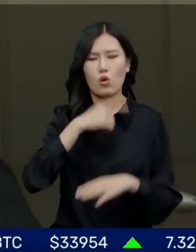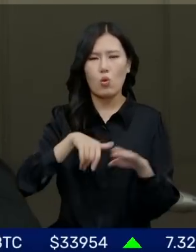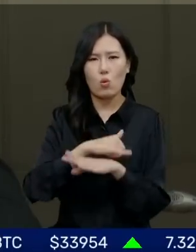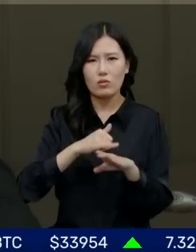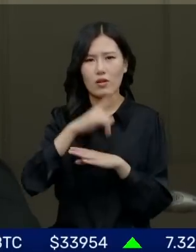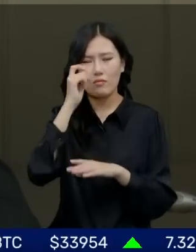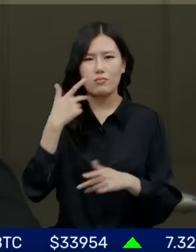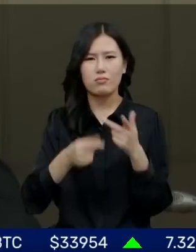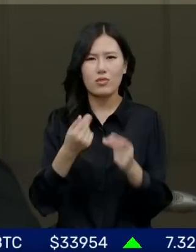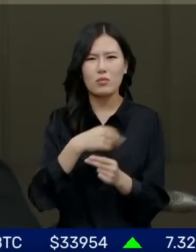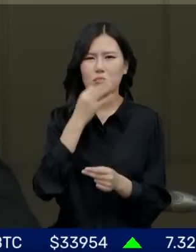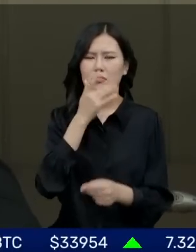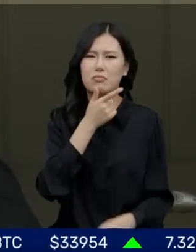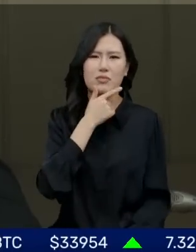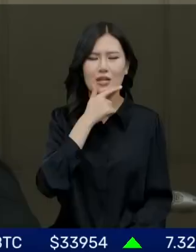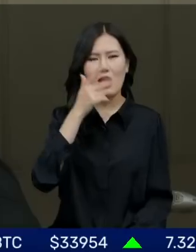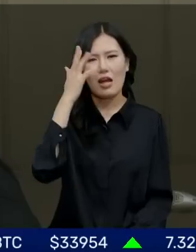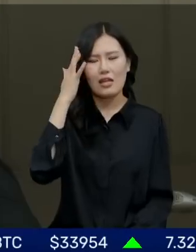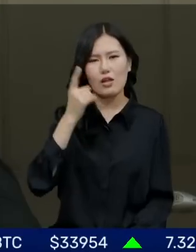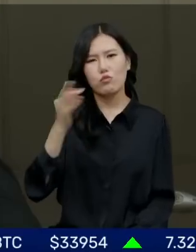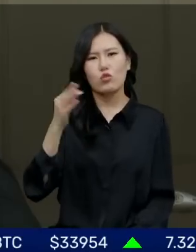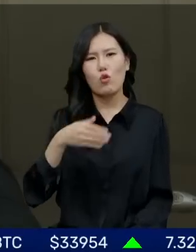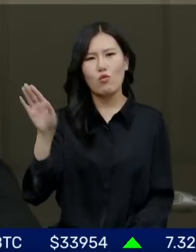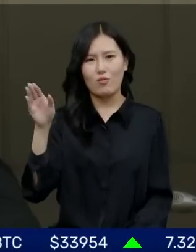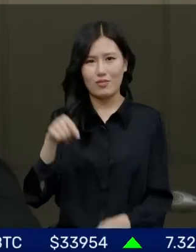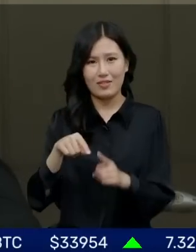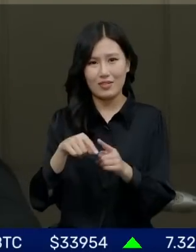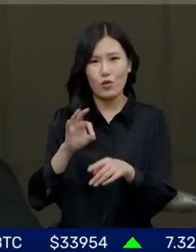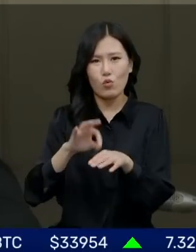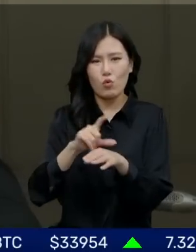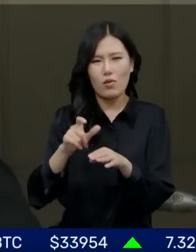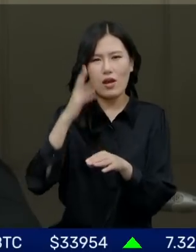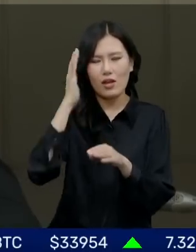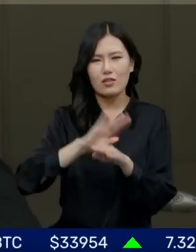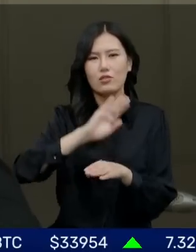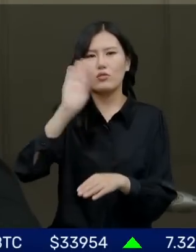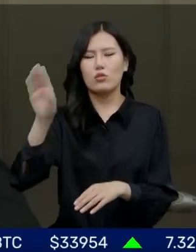өвчнөр гадаад улс орнуудад эмчилгээнд одоо хамрагдаж байгаа иргэдэд